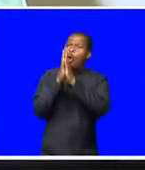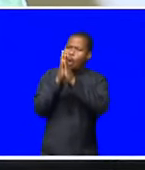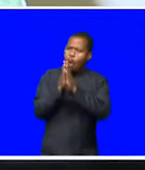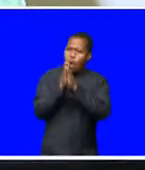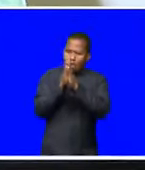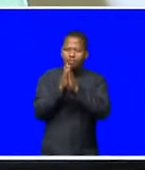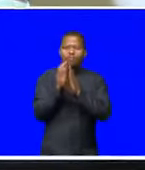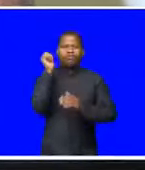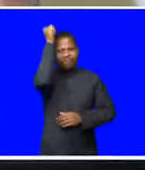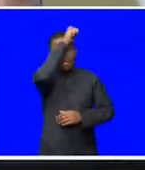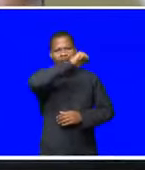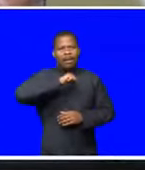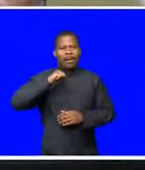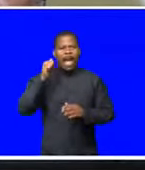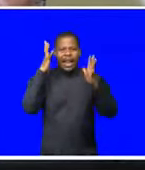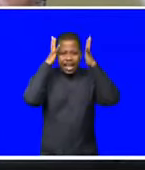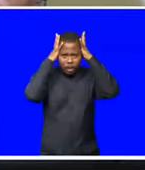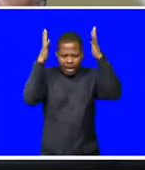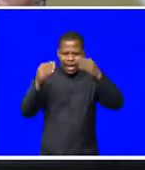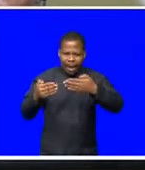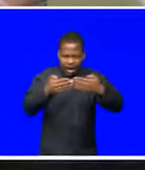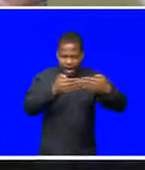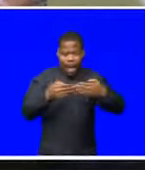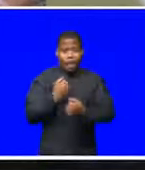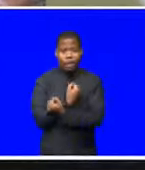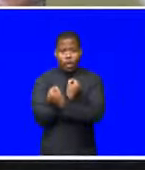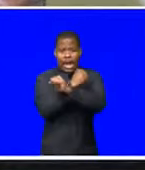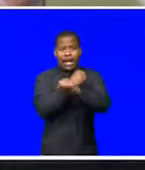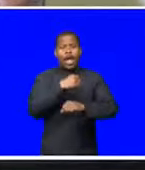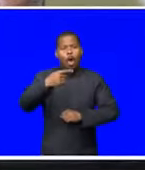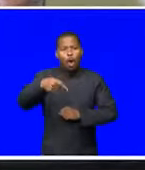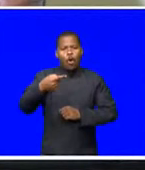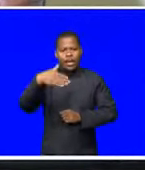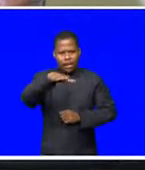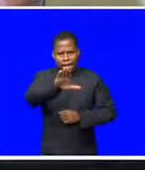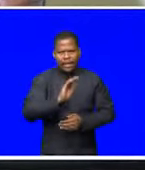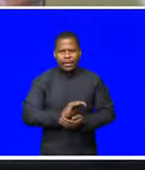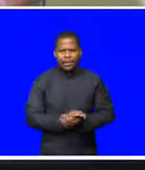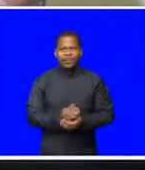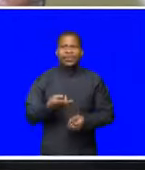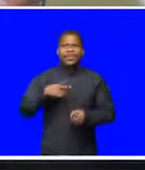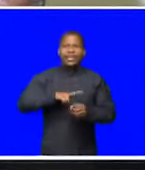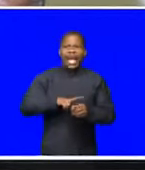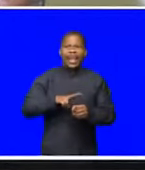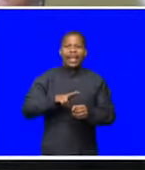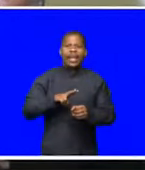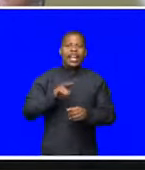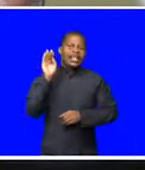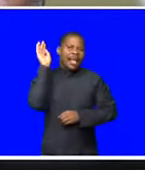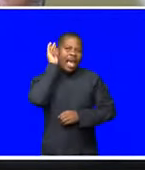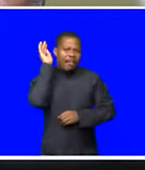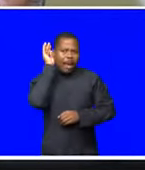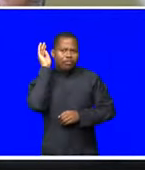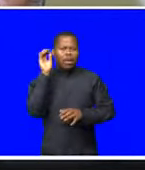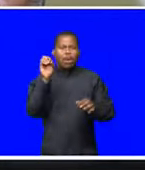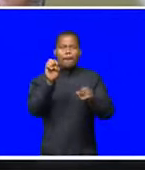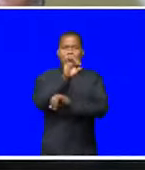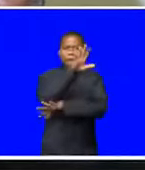nathi lishonelele la uthi uvile lami esakadweni tifuyo